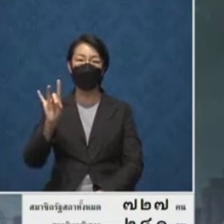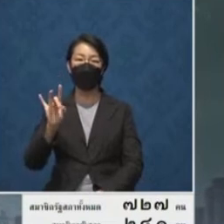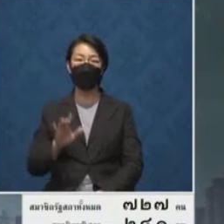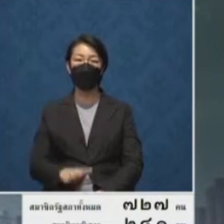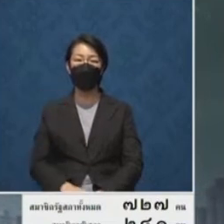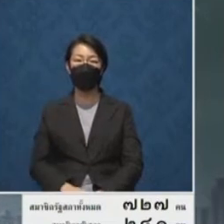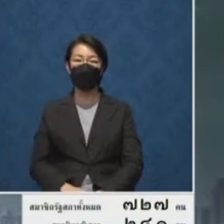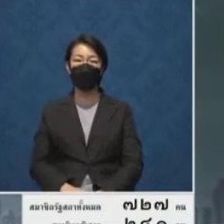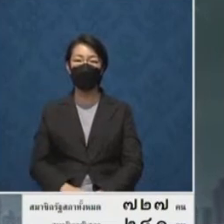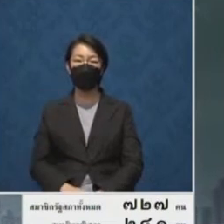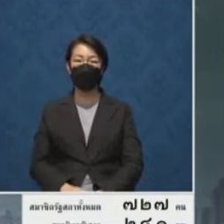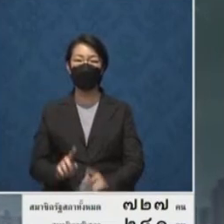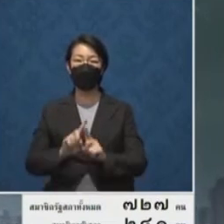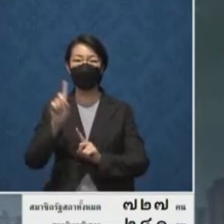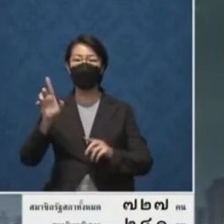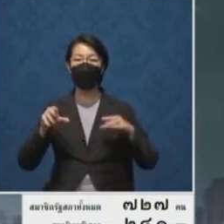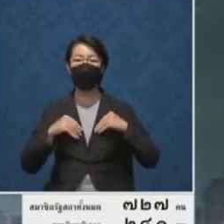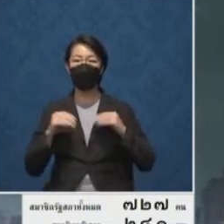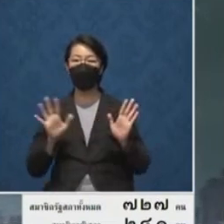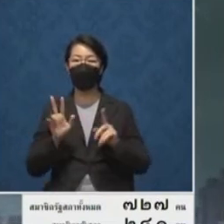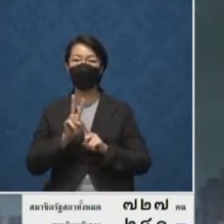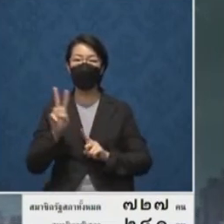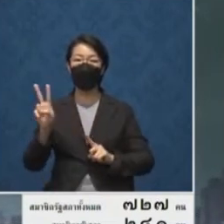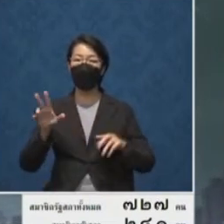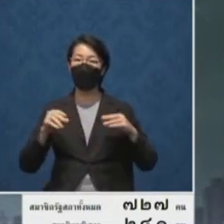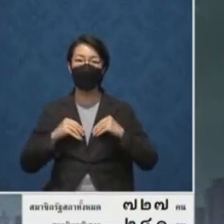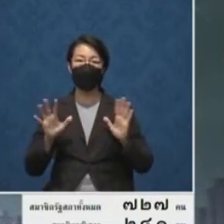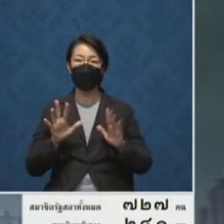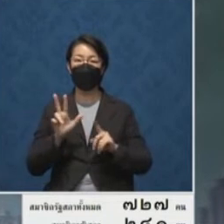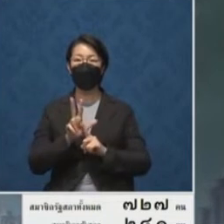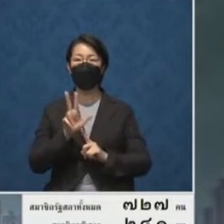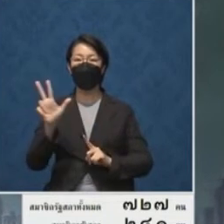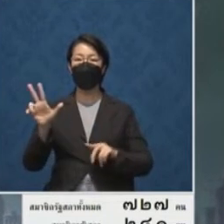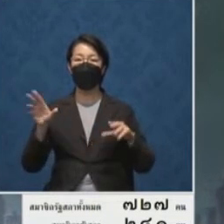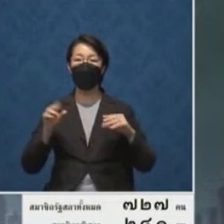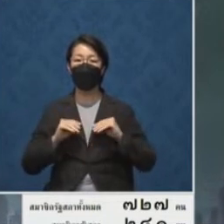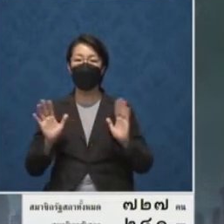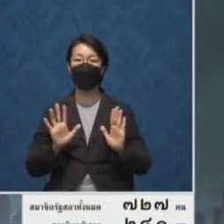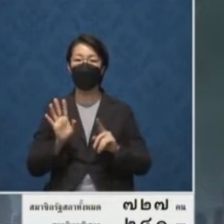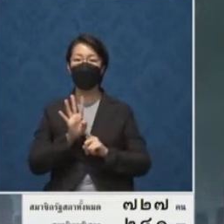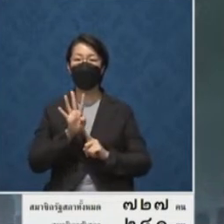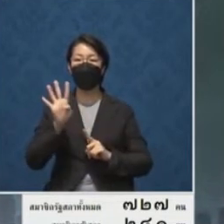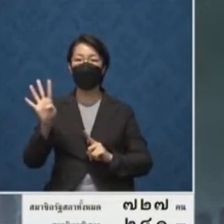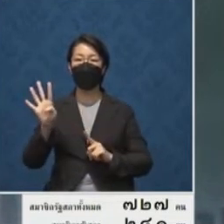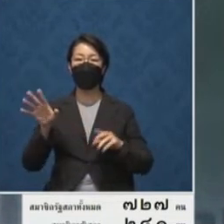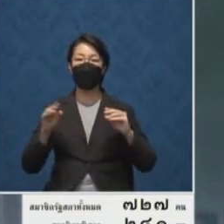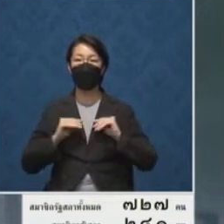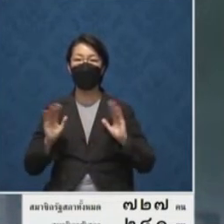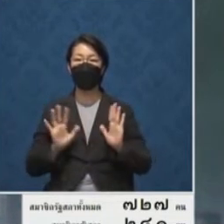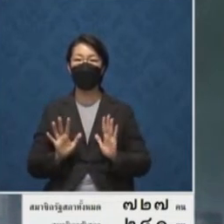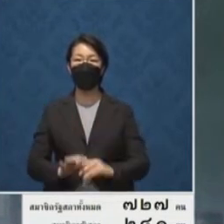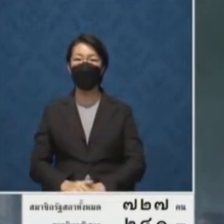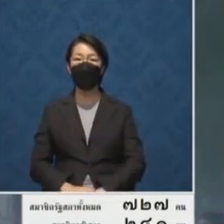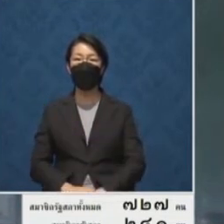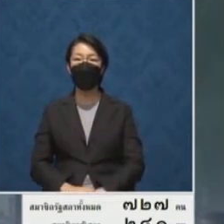528พลเอกสกลสัจจานิษฐ ์1ไม่รับหลักการ2ไม่รับหลักการ3ไม่รับหลักการและ